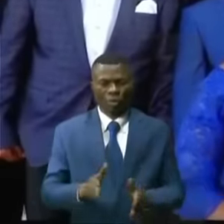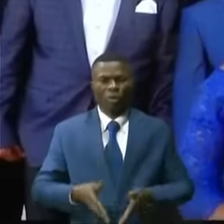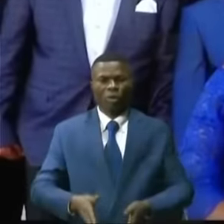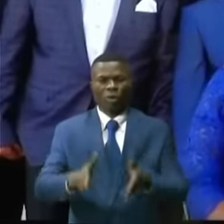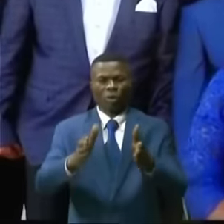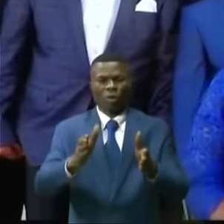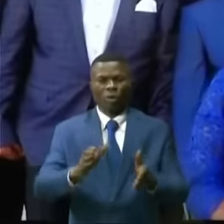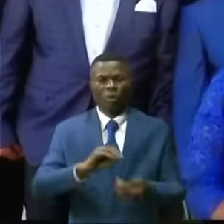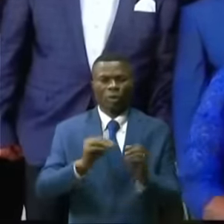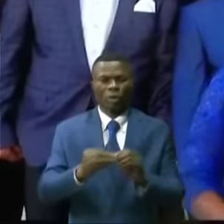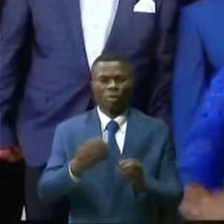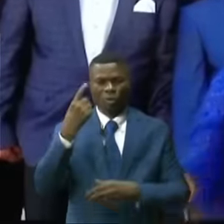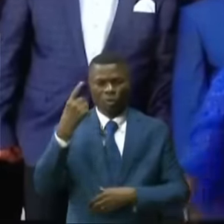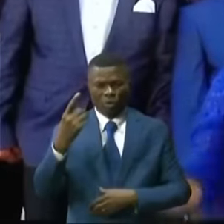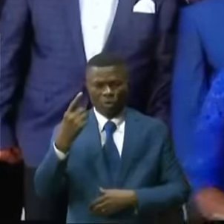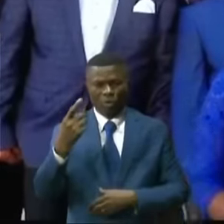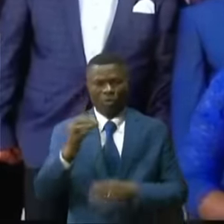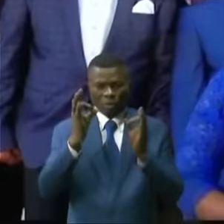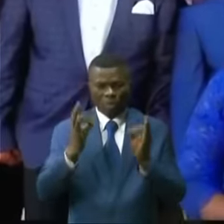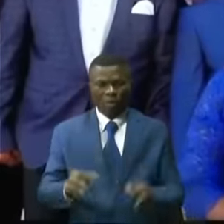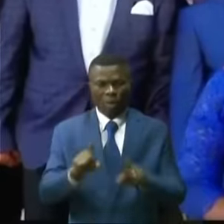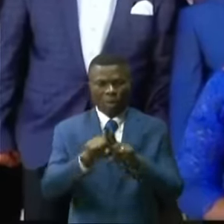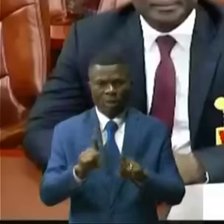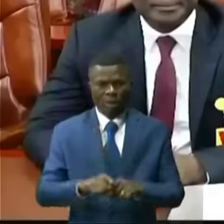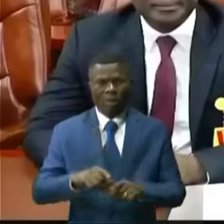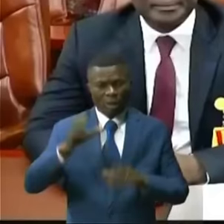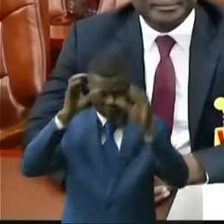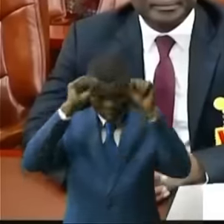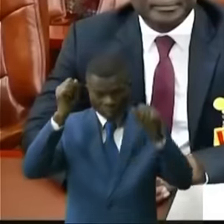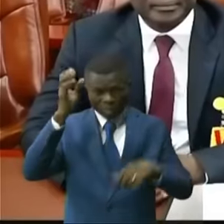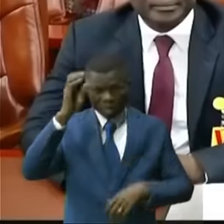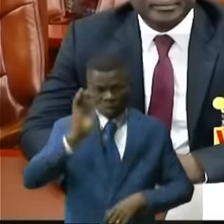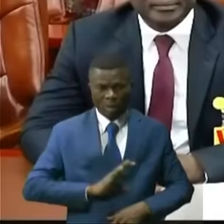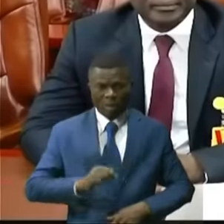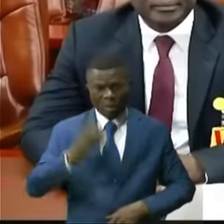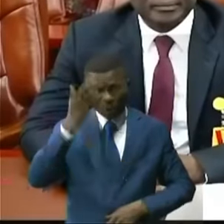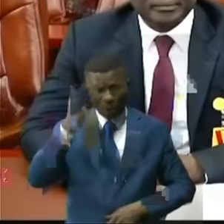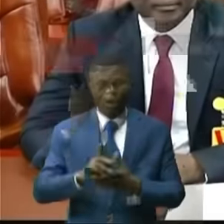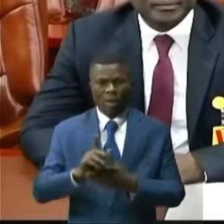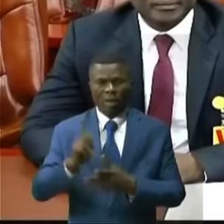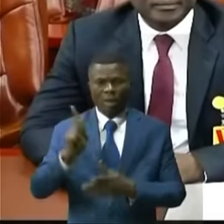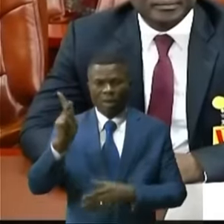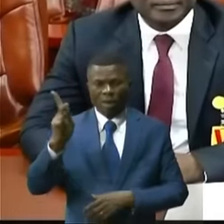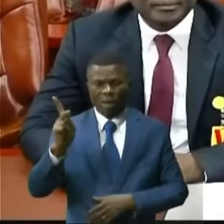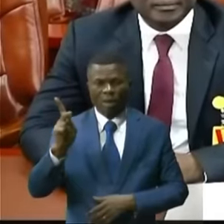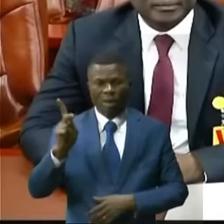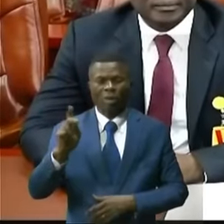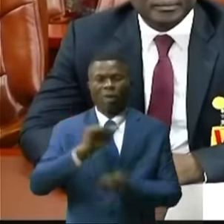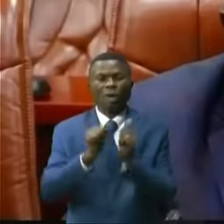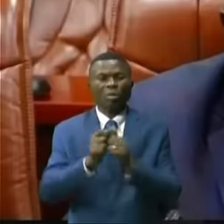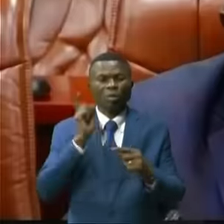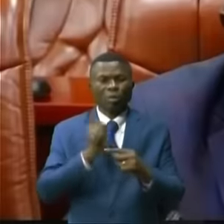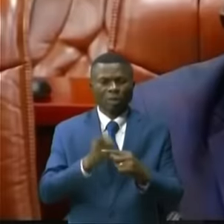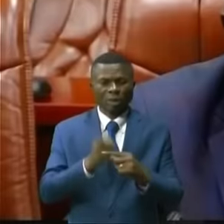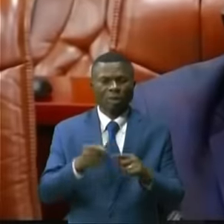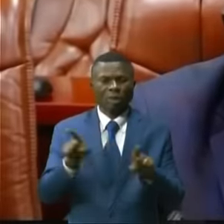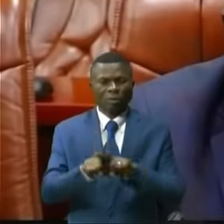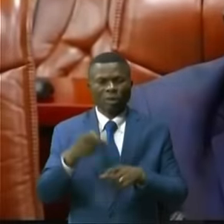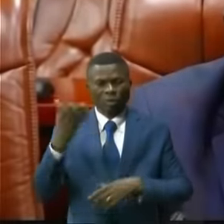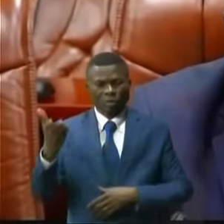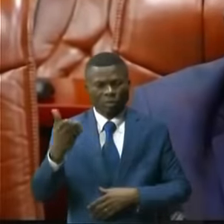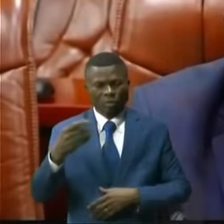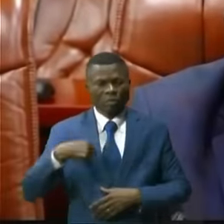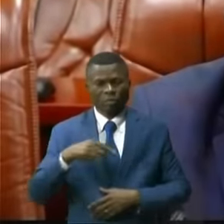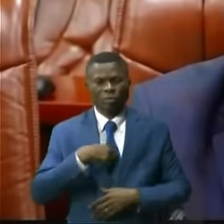sur la nationale numéro 1 mais aussi c'est agit de du côté de Kum a également les mêmes difficultés et nous avons